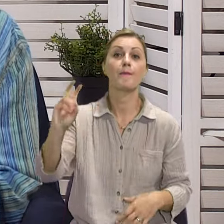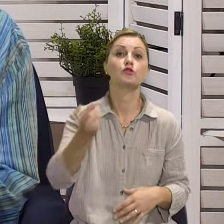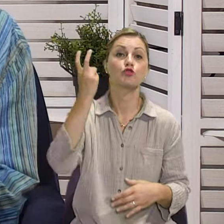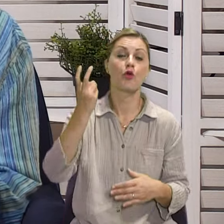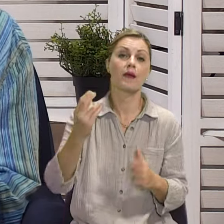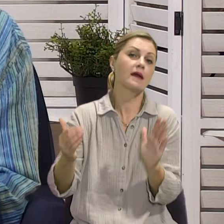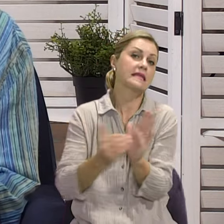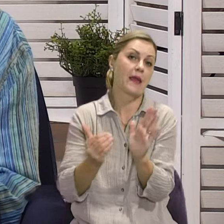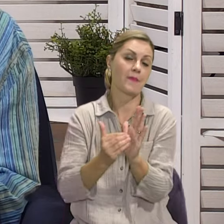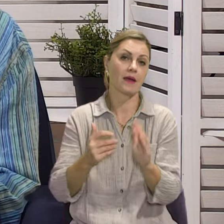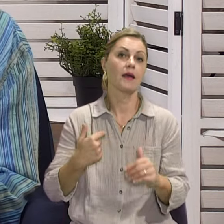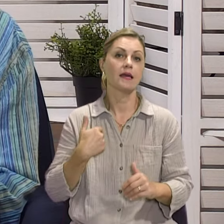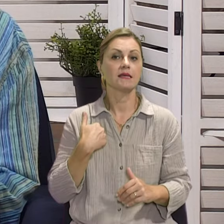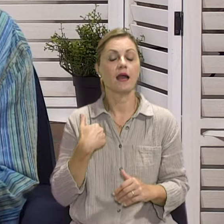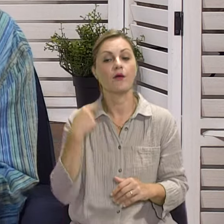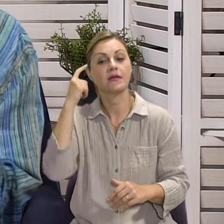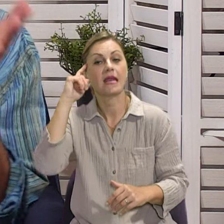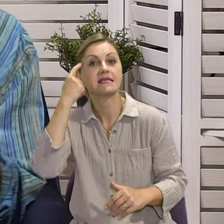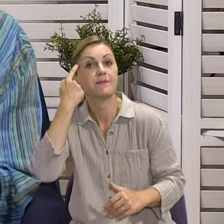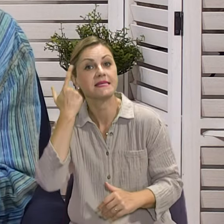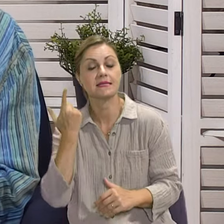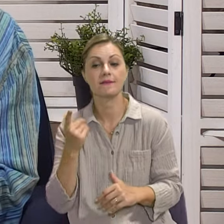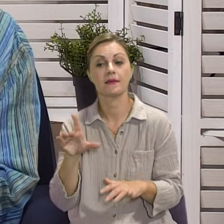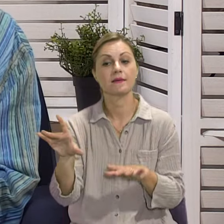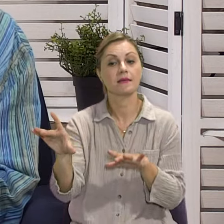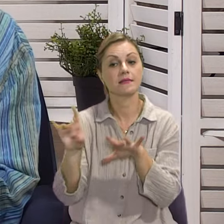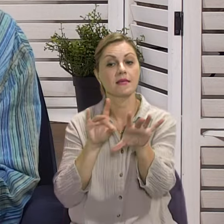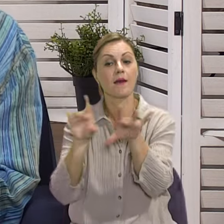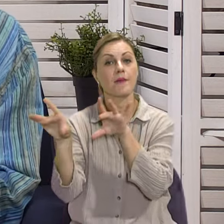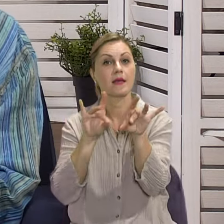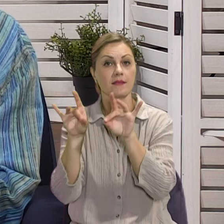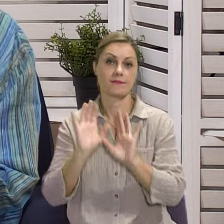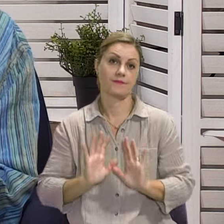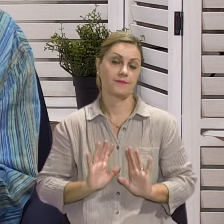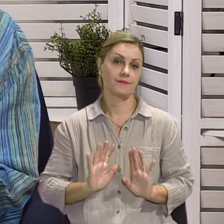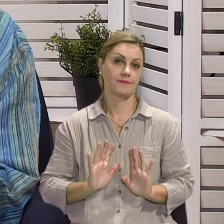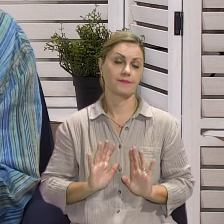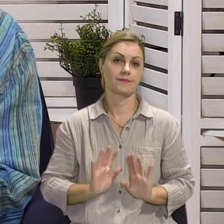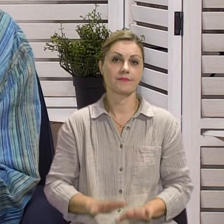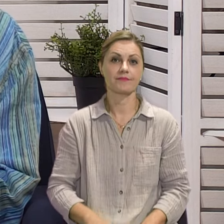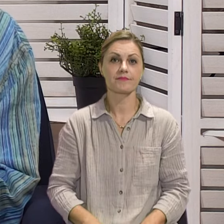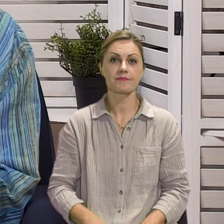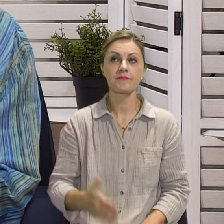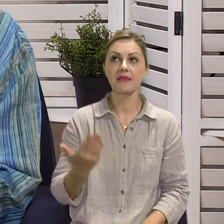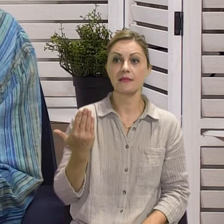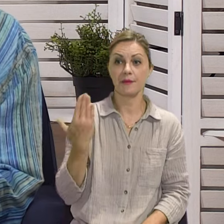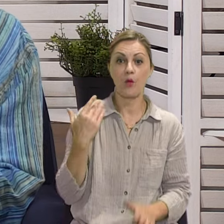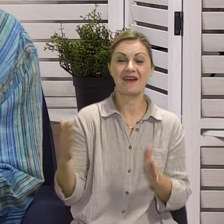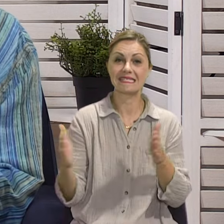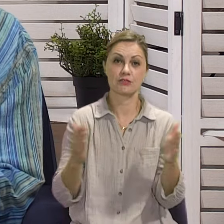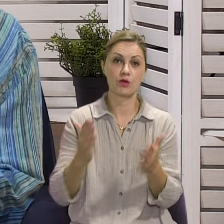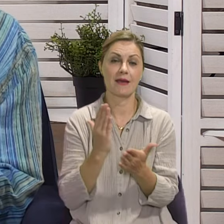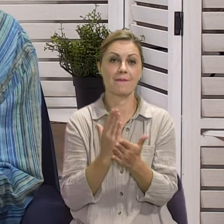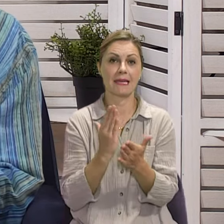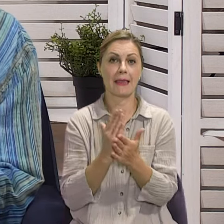sa njima, što mi je izuzetno drago, što smo imali na početku ove sezone Čarobnu frulu. Da. Pa